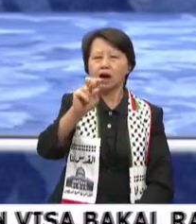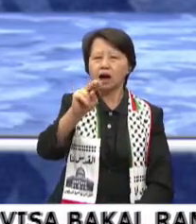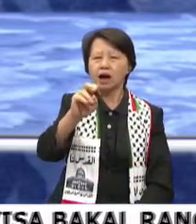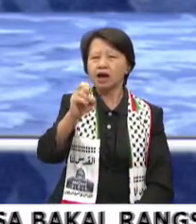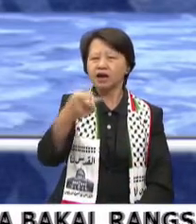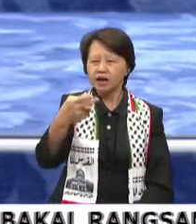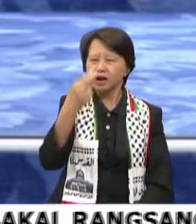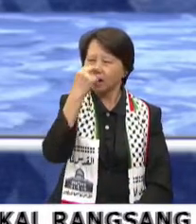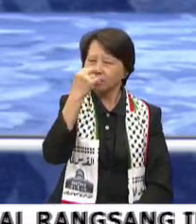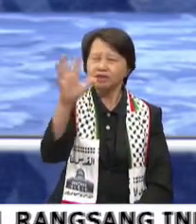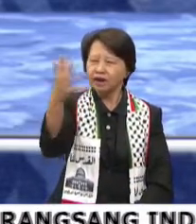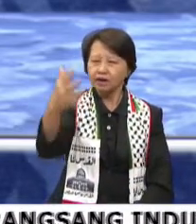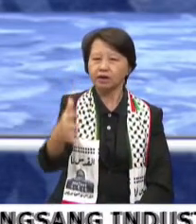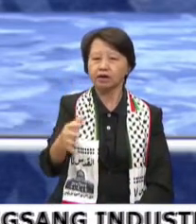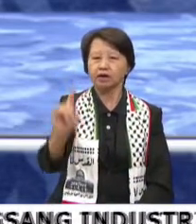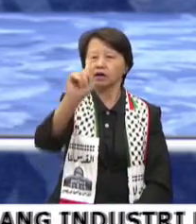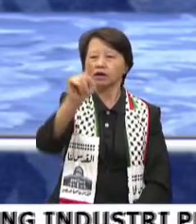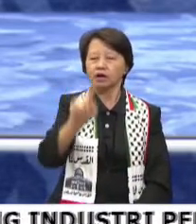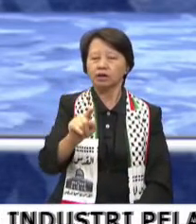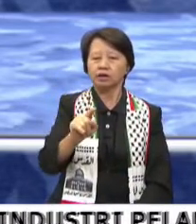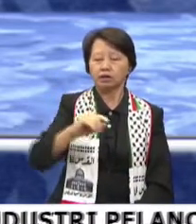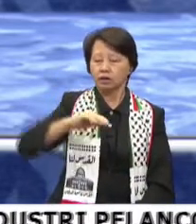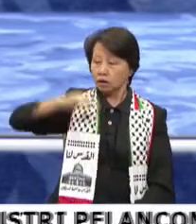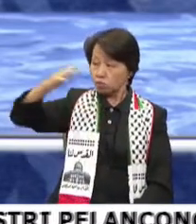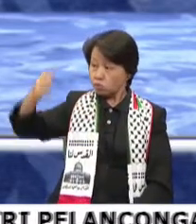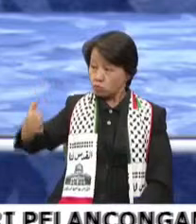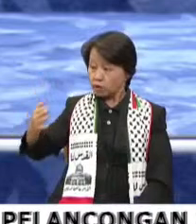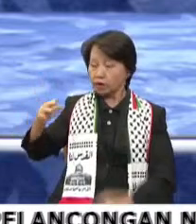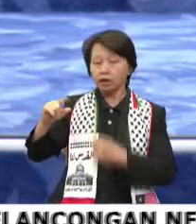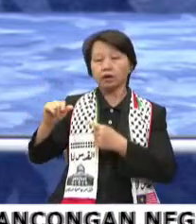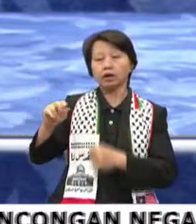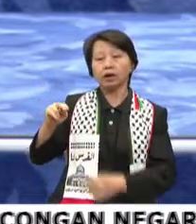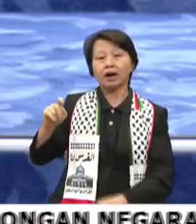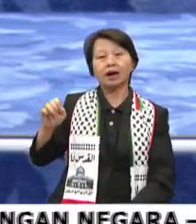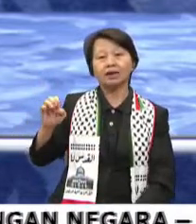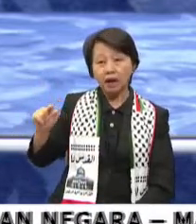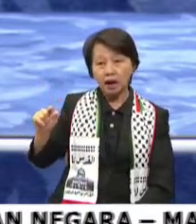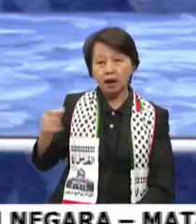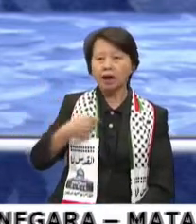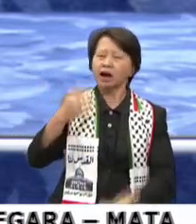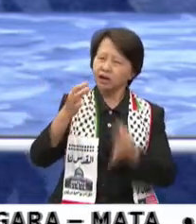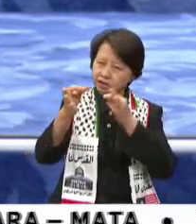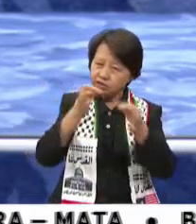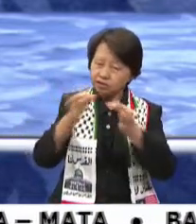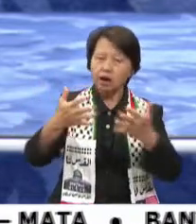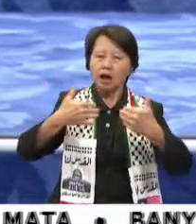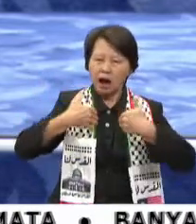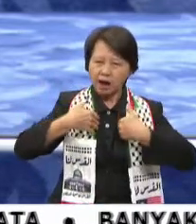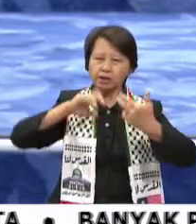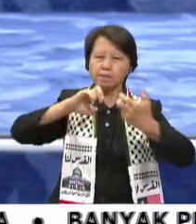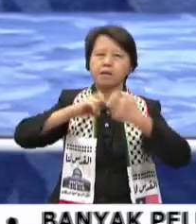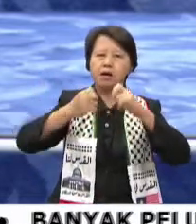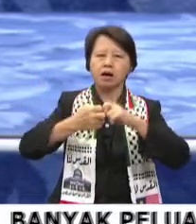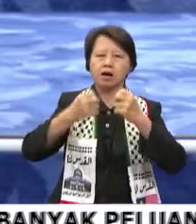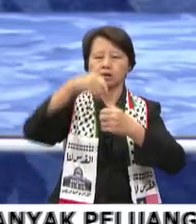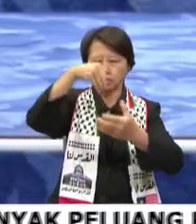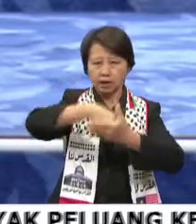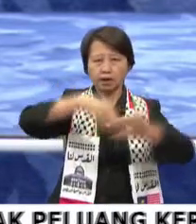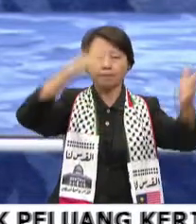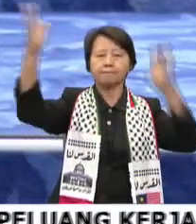soalan Bukit Gantang itu hanya menjelaskan ada permasalahan dalam